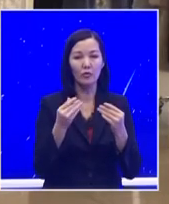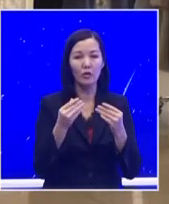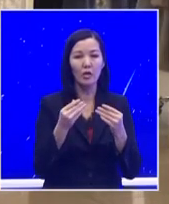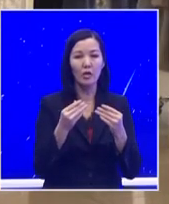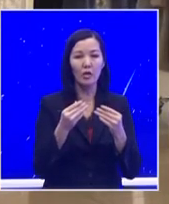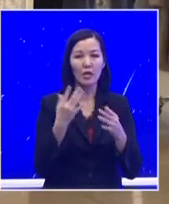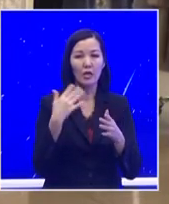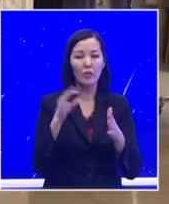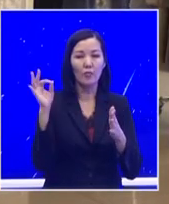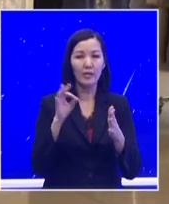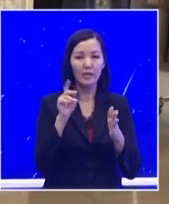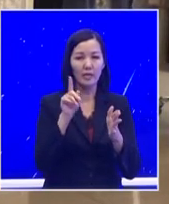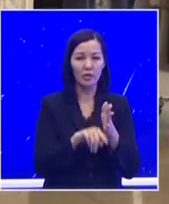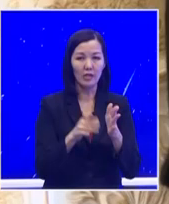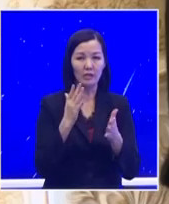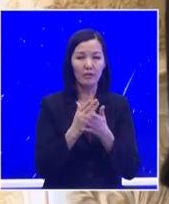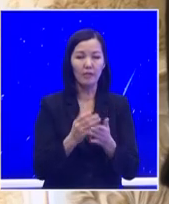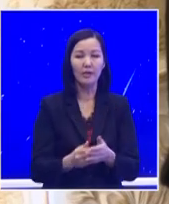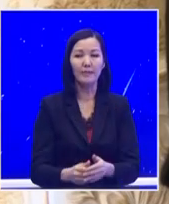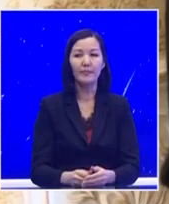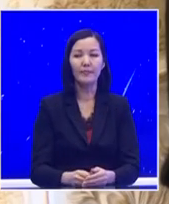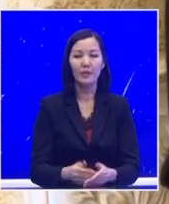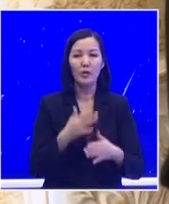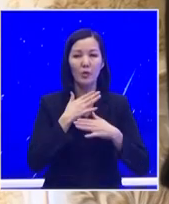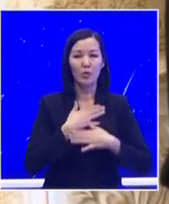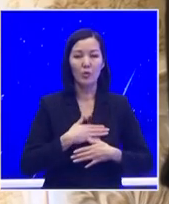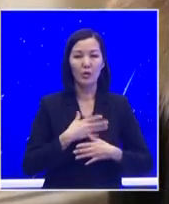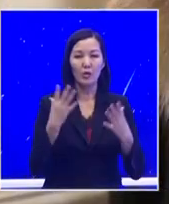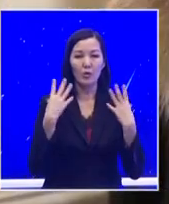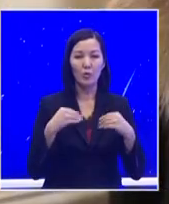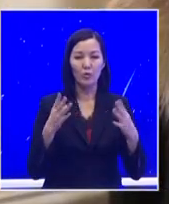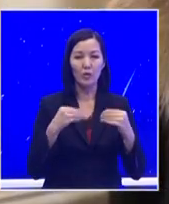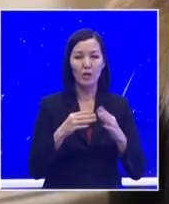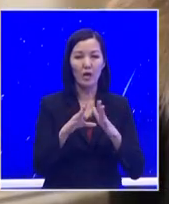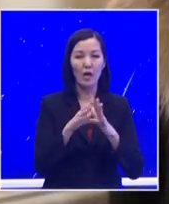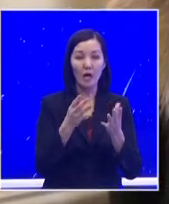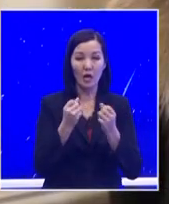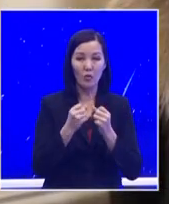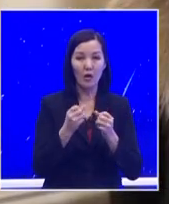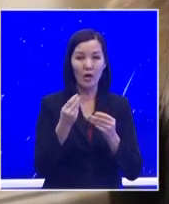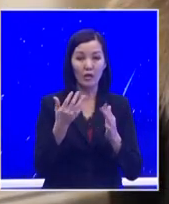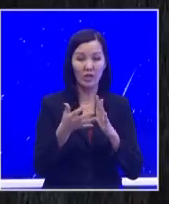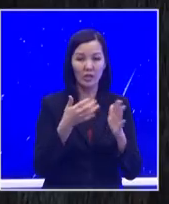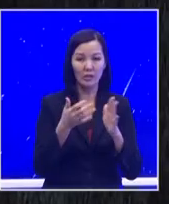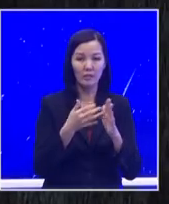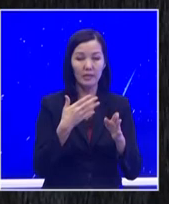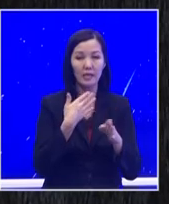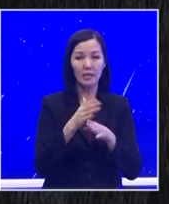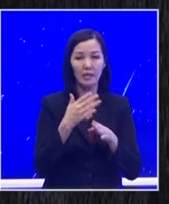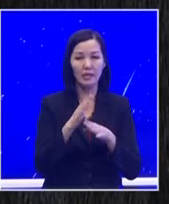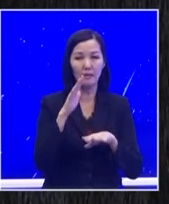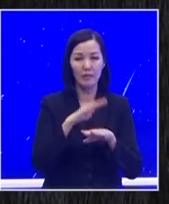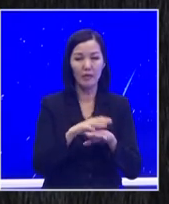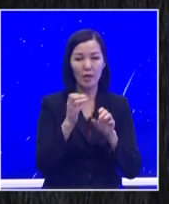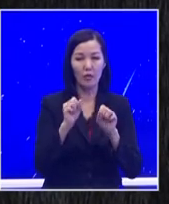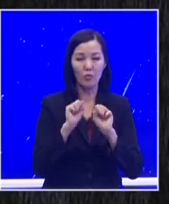жатыр. 50%-ға дейін жеңілдіктер жасаймыз. Ал көңіліңізден шыққан тонды алуға ақшаңыз жетпесе, оның да жолы қарастырылған. Банк арқылы